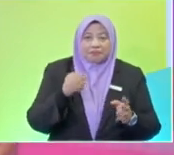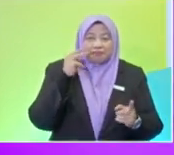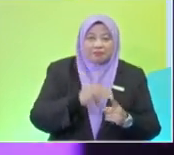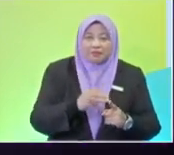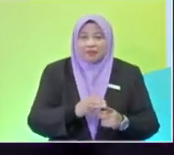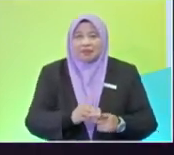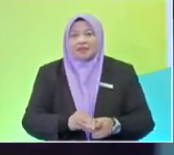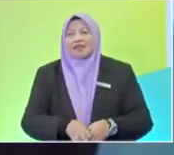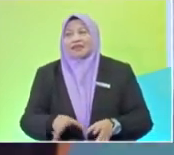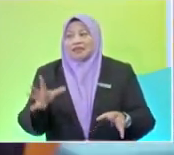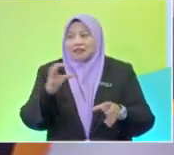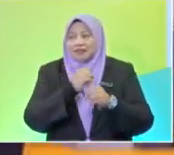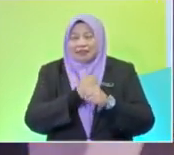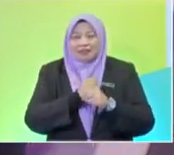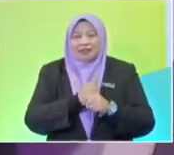nasi kuning